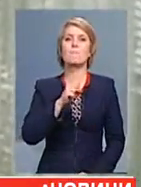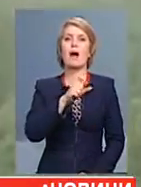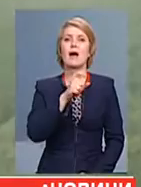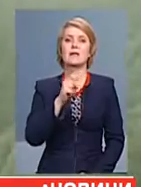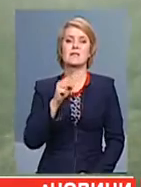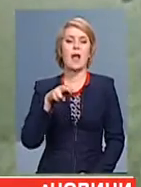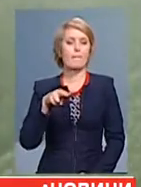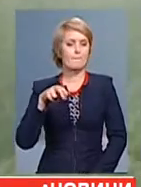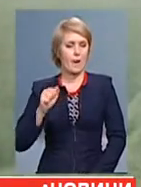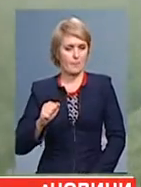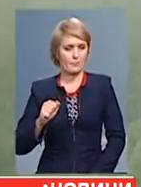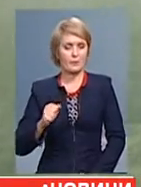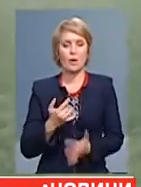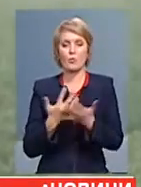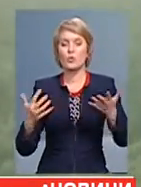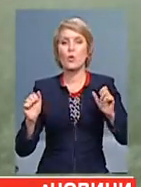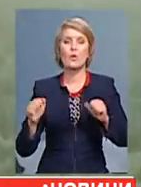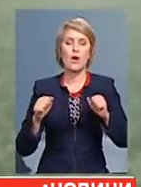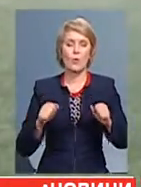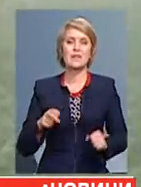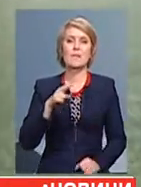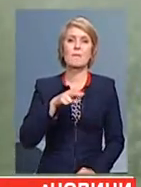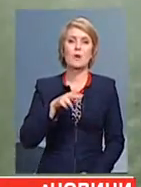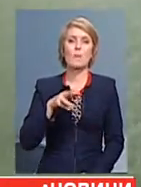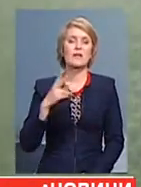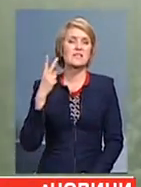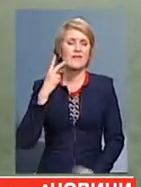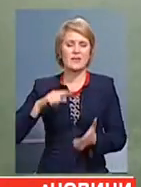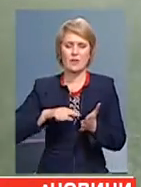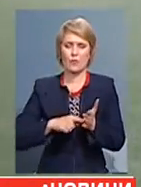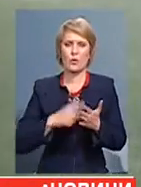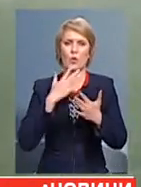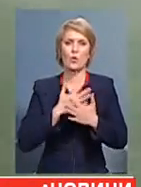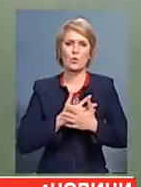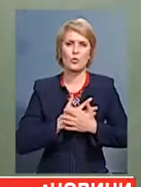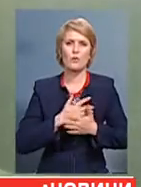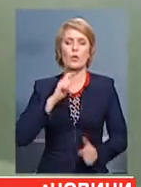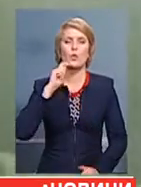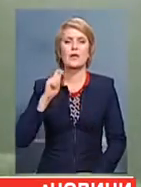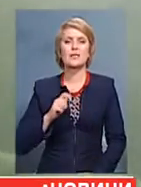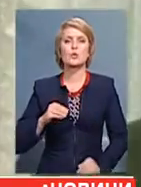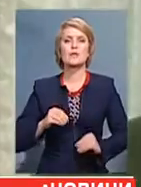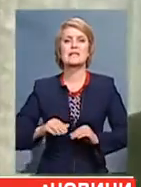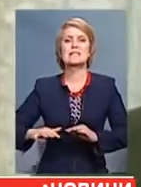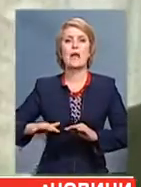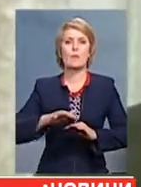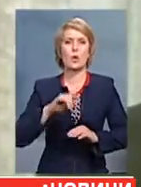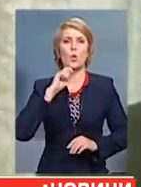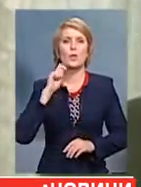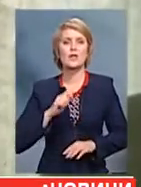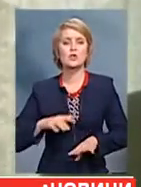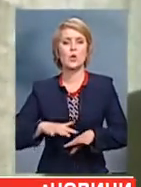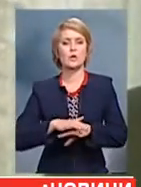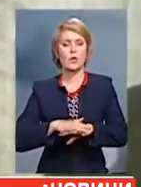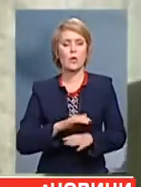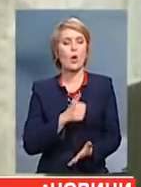Чайковського. За будь-якої нагоди Дмитро Михайлович завжди наголошував на любові до української землі, українського народу,